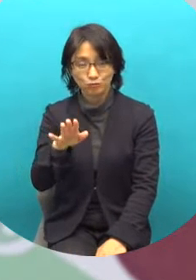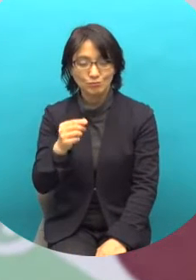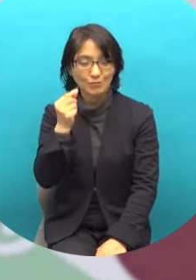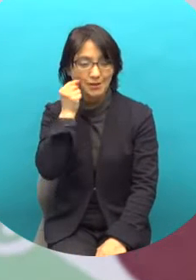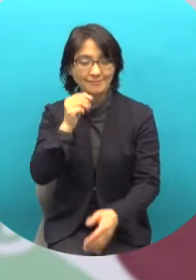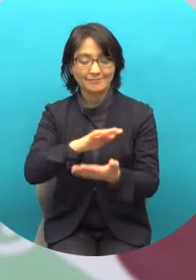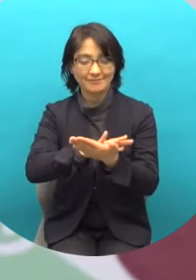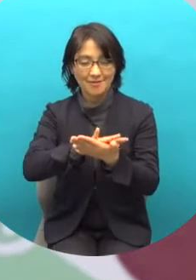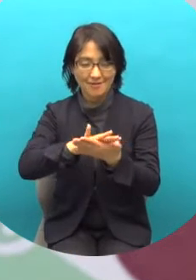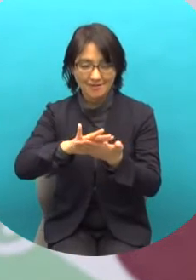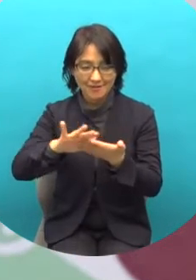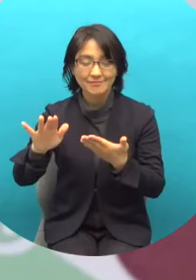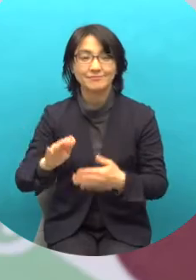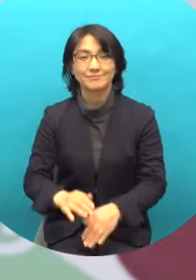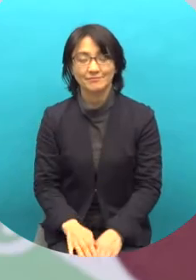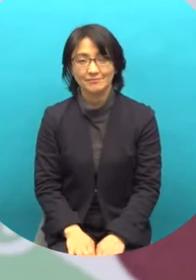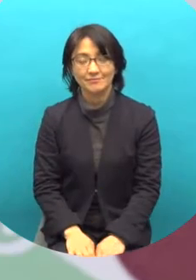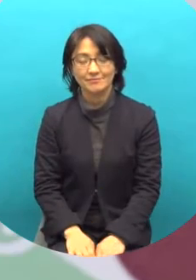効果もあるそうです。